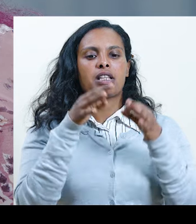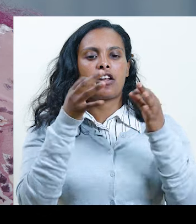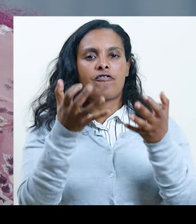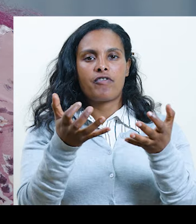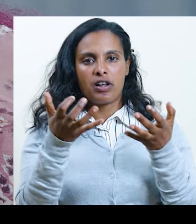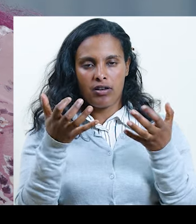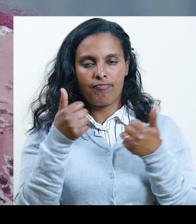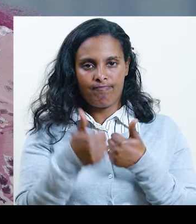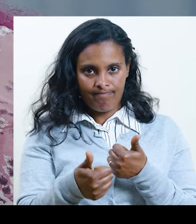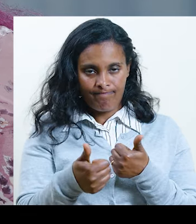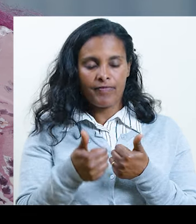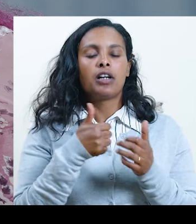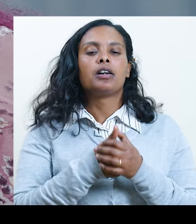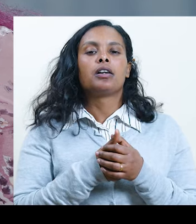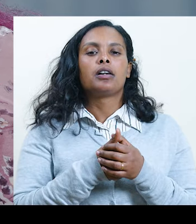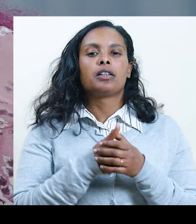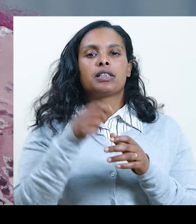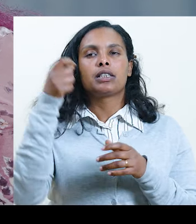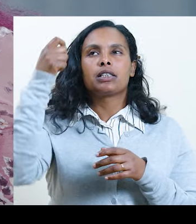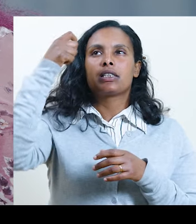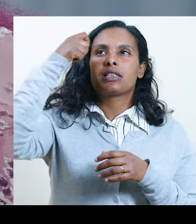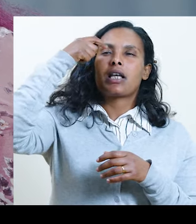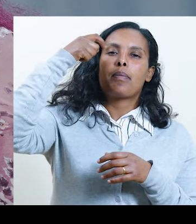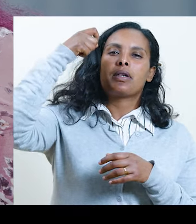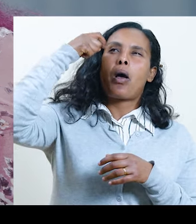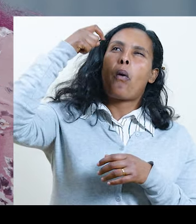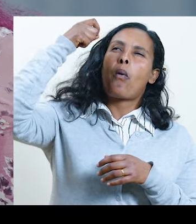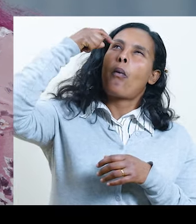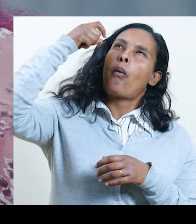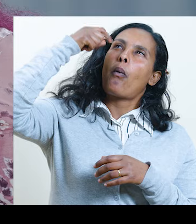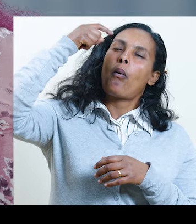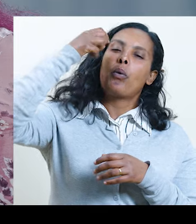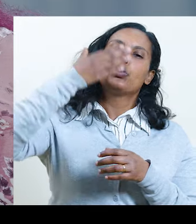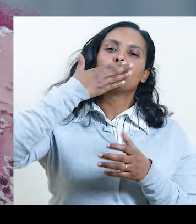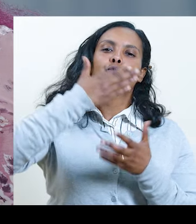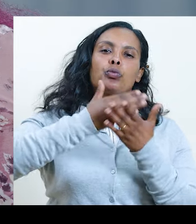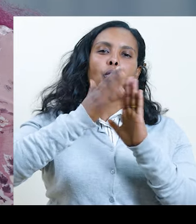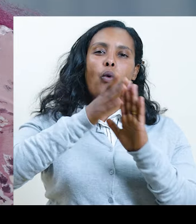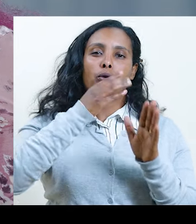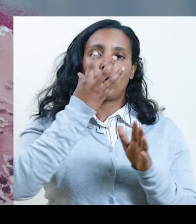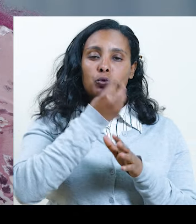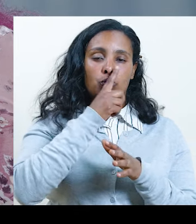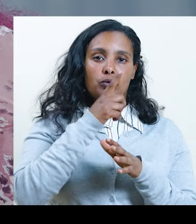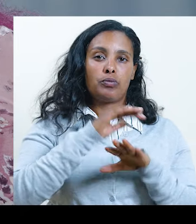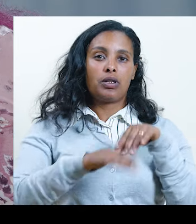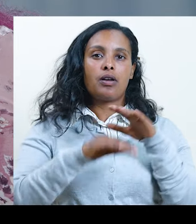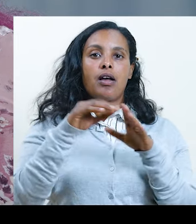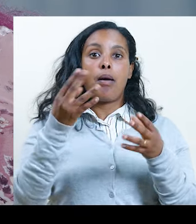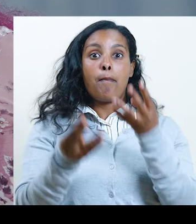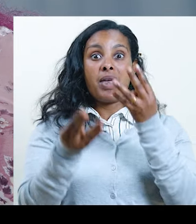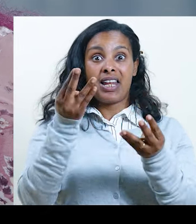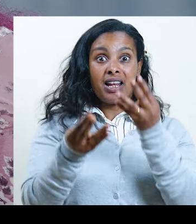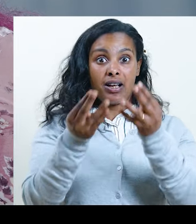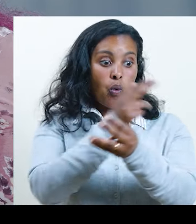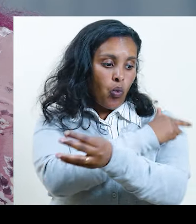ይህንን መልእክቴ ማስተላለፍ ፈልጋለሁኝ። ጠብታው ደግሞ እንደ ልብ ቢመቻችልን በእውነት